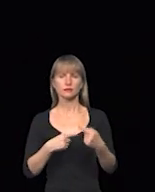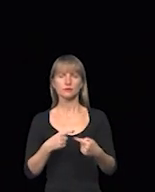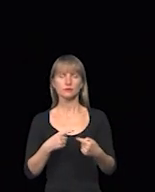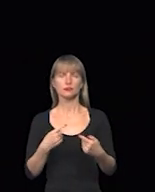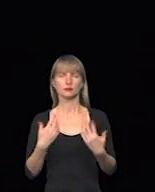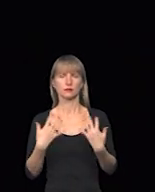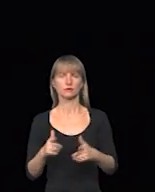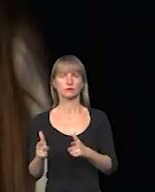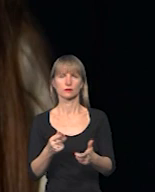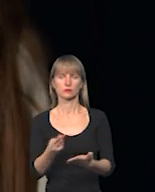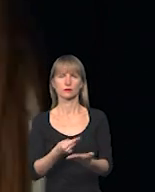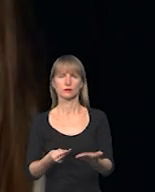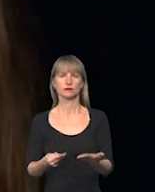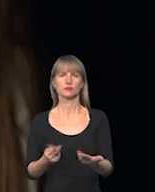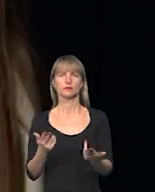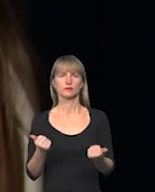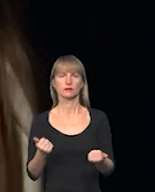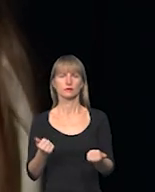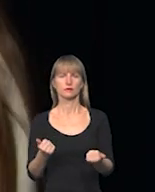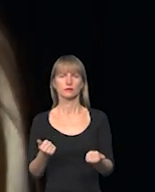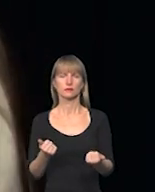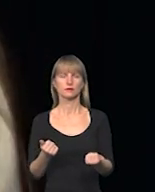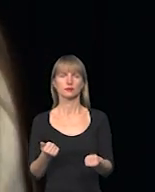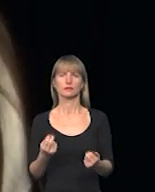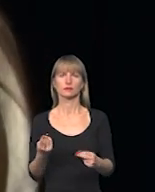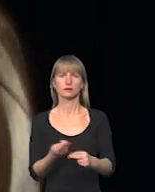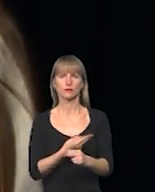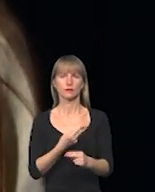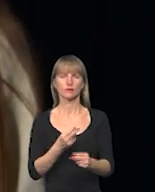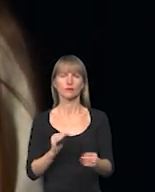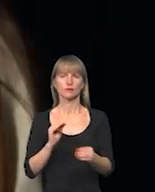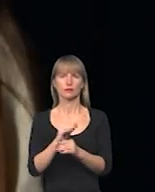проєктом? Звичайно, як же ж без імпровізації?